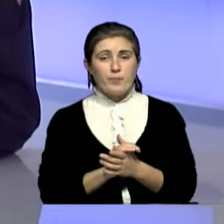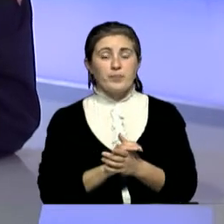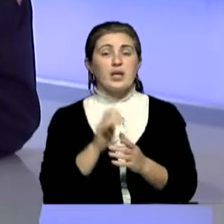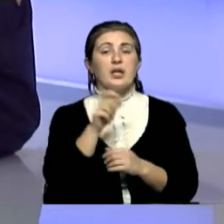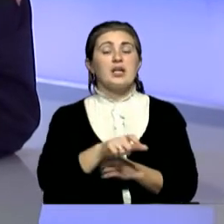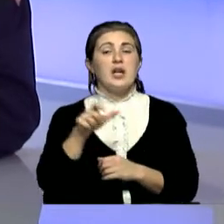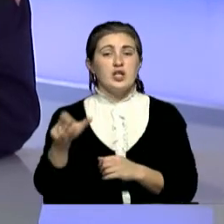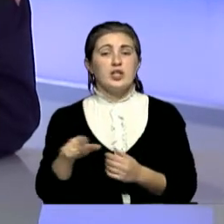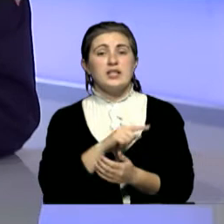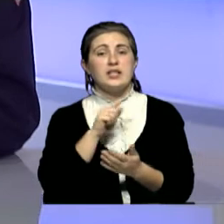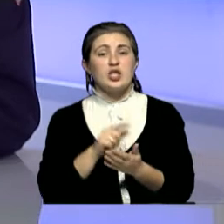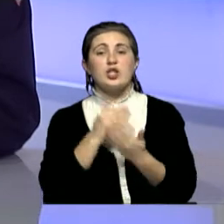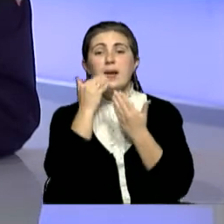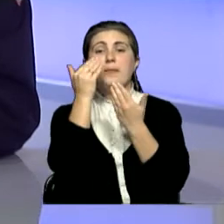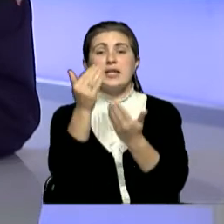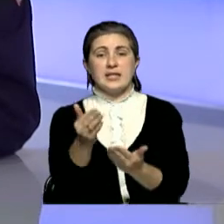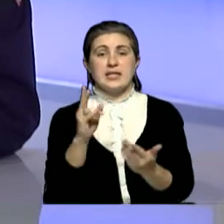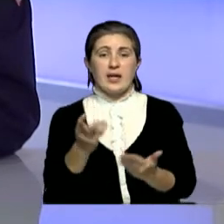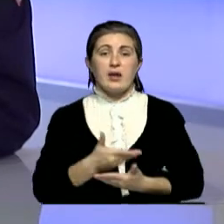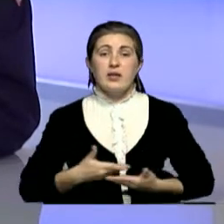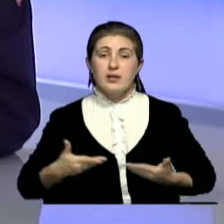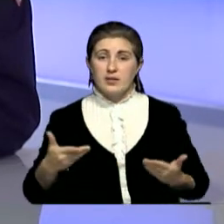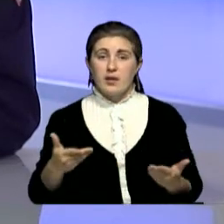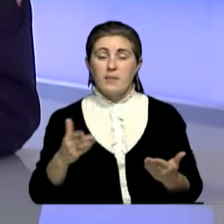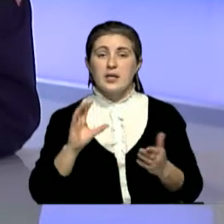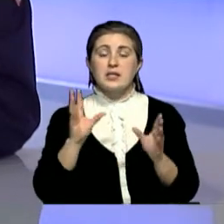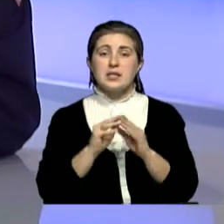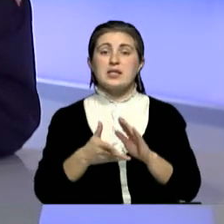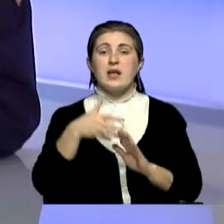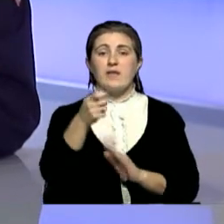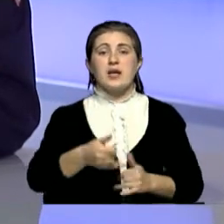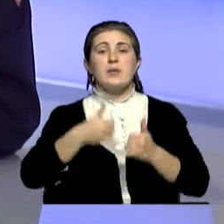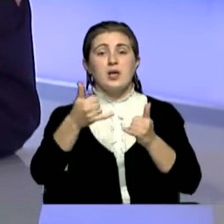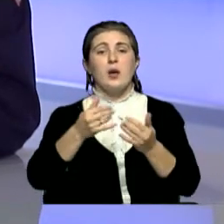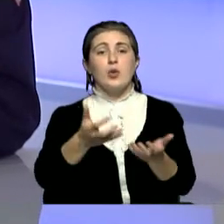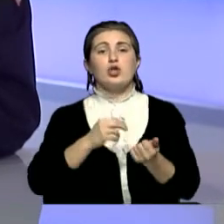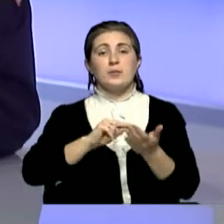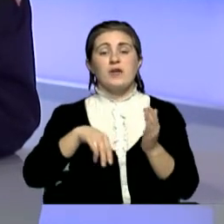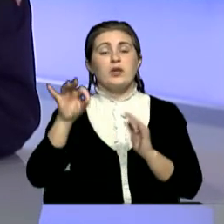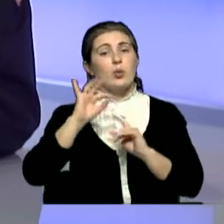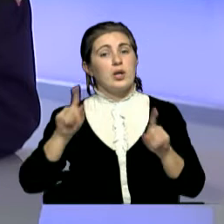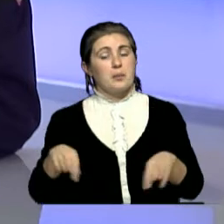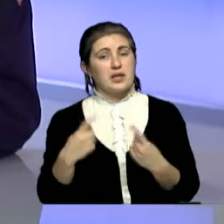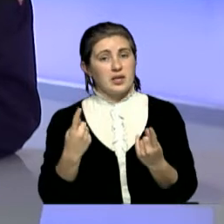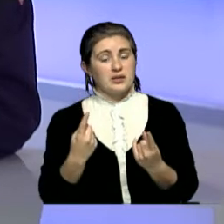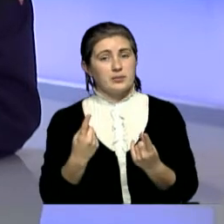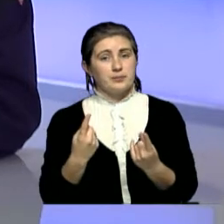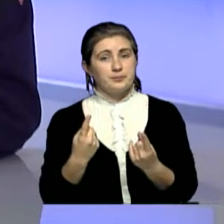граждане должны обратиться к нам с заявлением для получения справки о реабилитации.